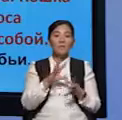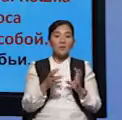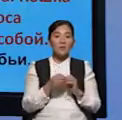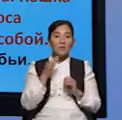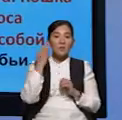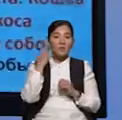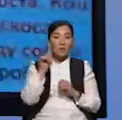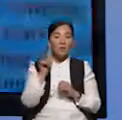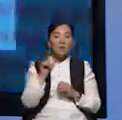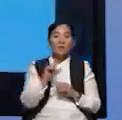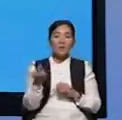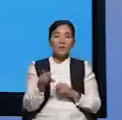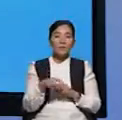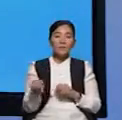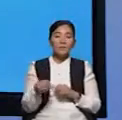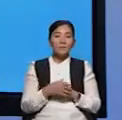текста.